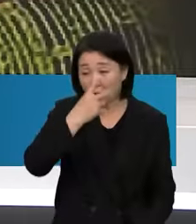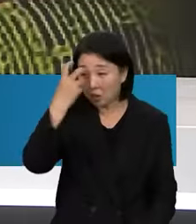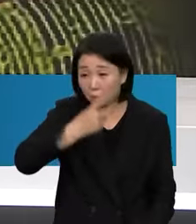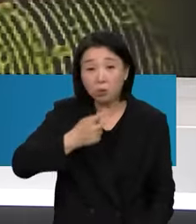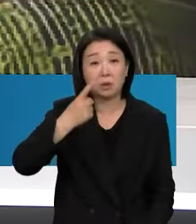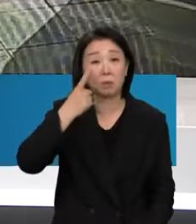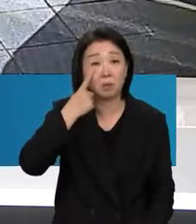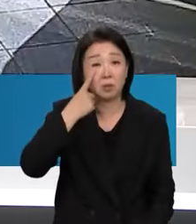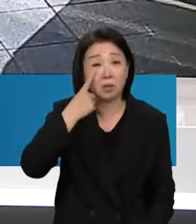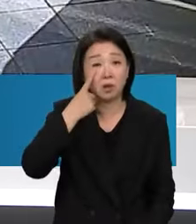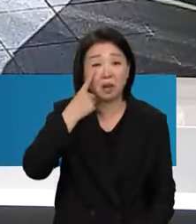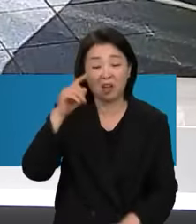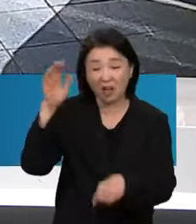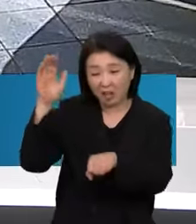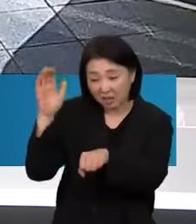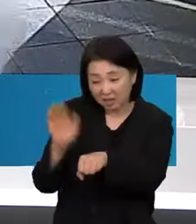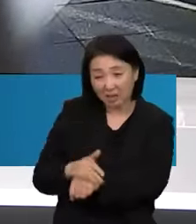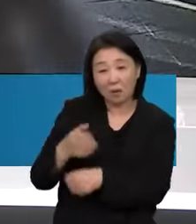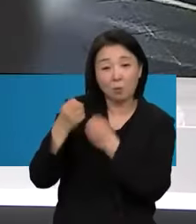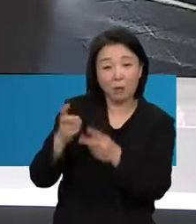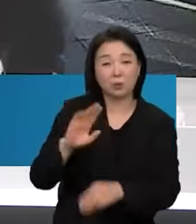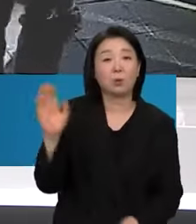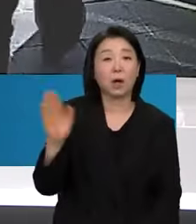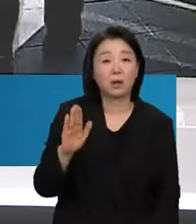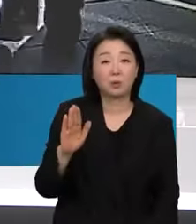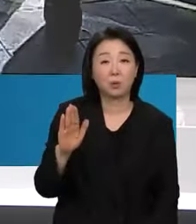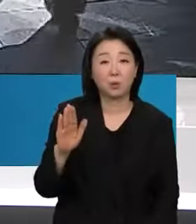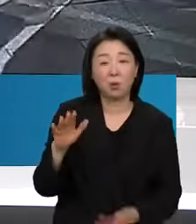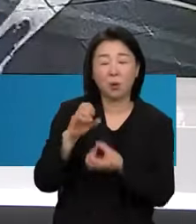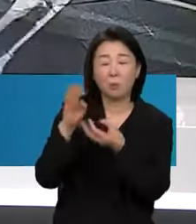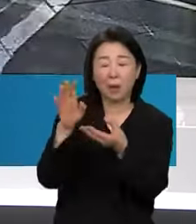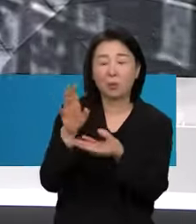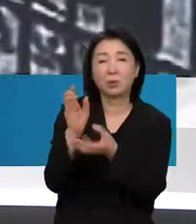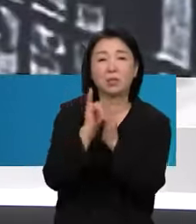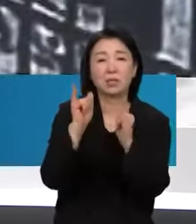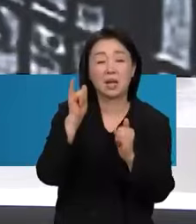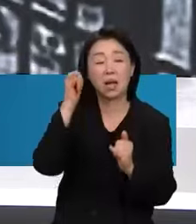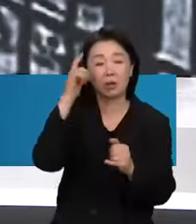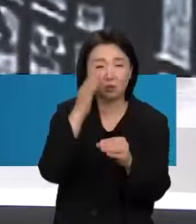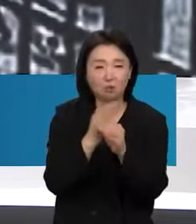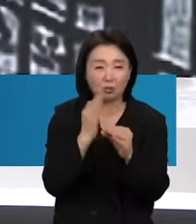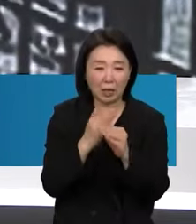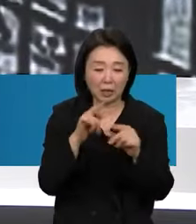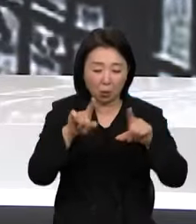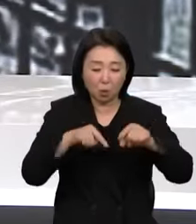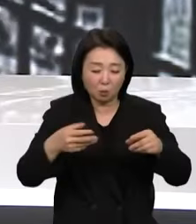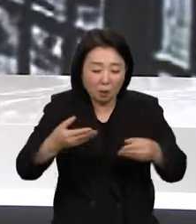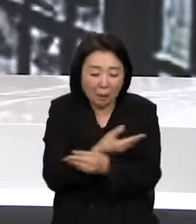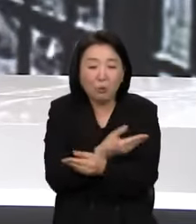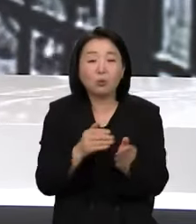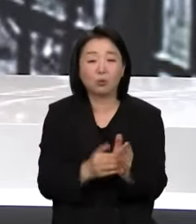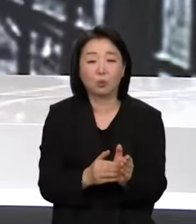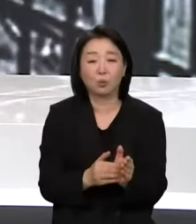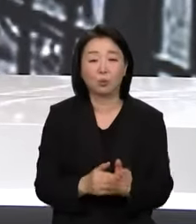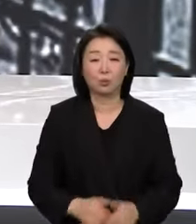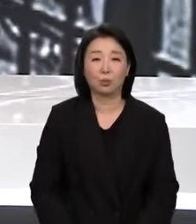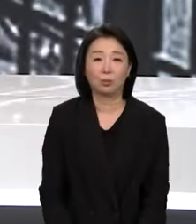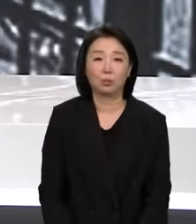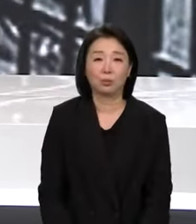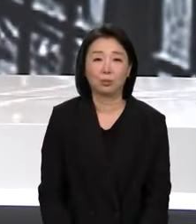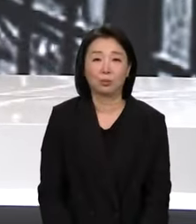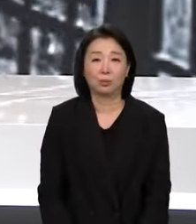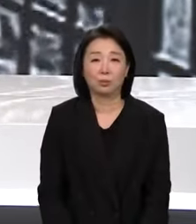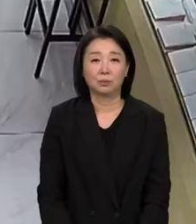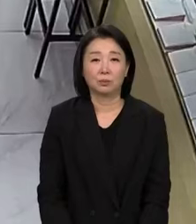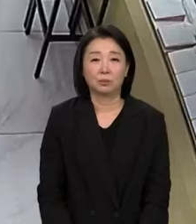조사했더니 잘못 배송된게 아니라 배송 기사가 중간에 골드바를 바꿔치기 한 거였습니다 한민정 기자가